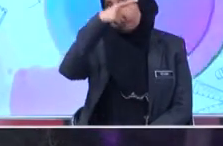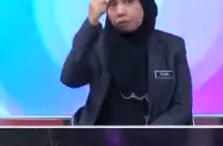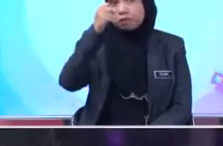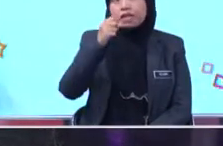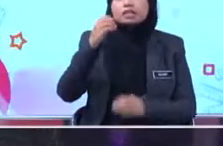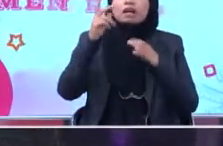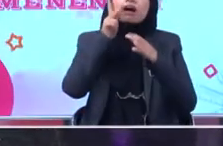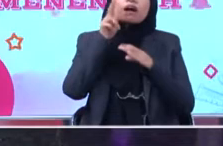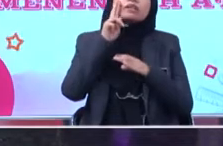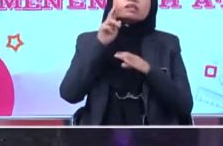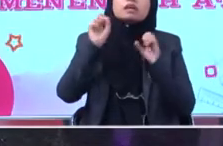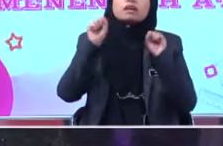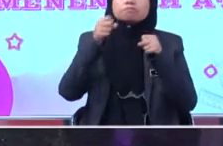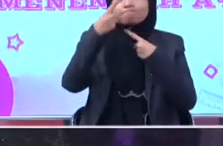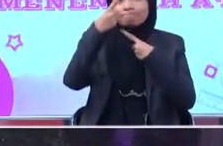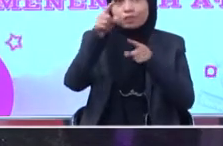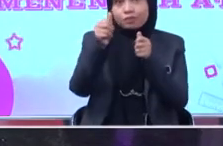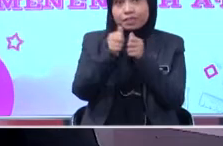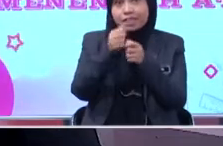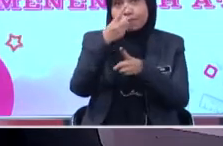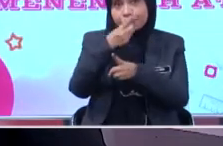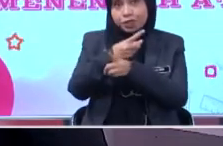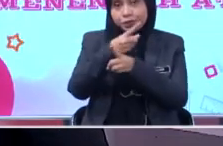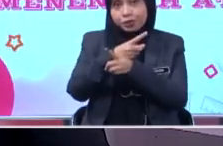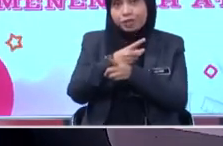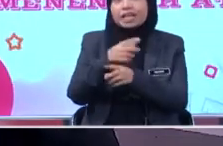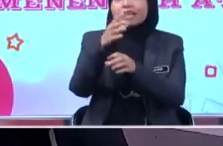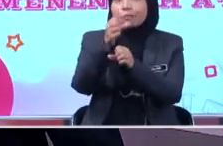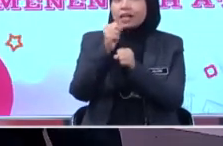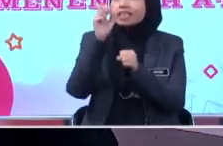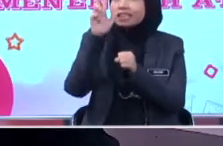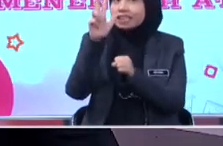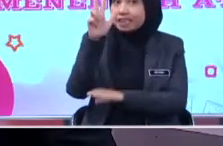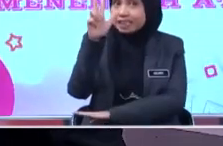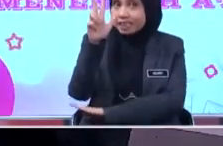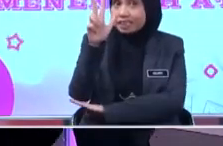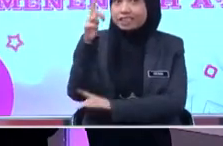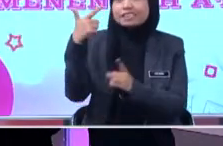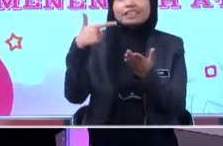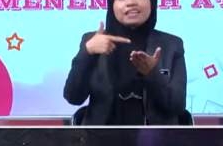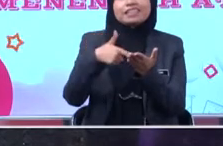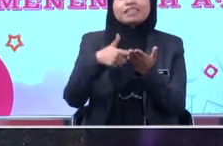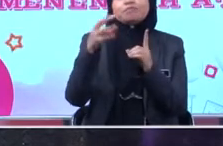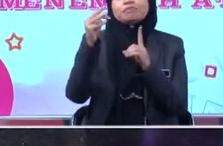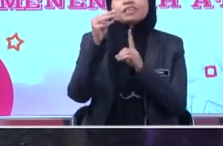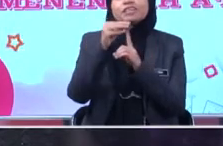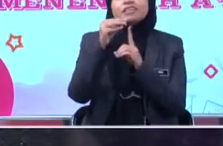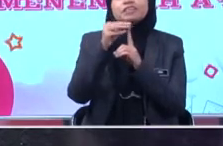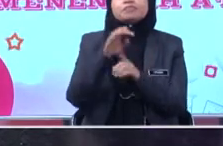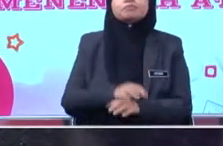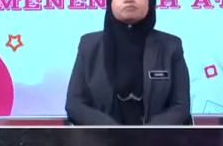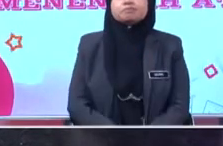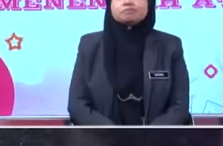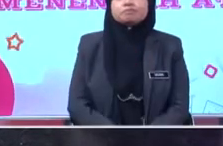betul jadi seakan memberikan reward maka tiga warga gambar kaki terdapat lagi murid-murid